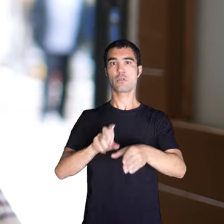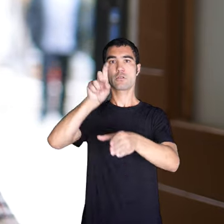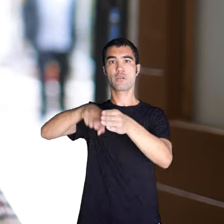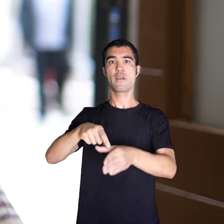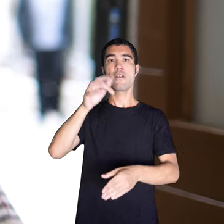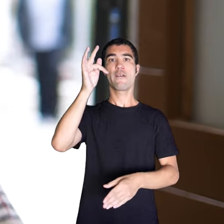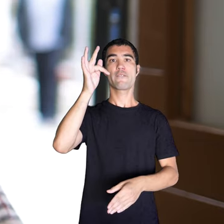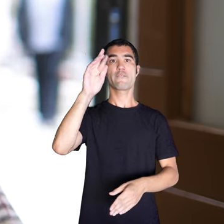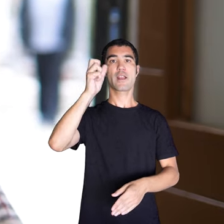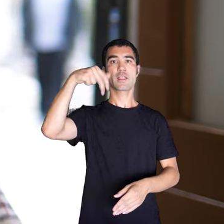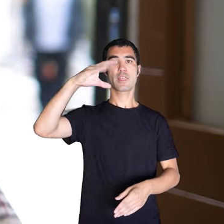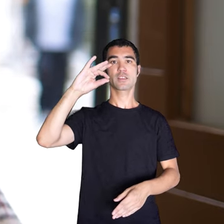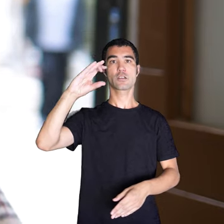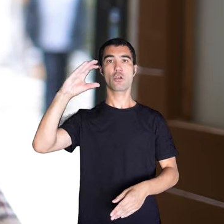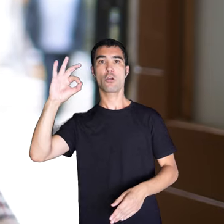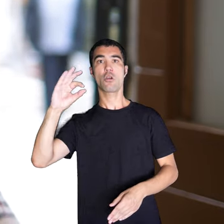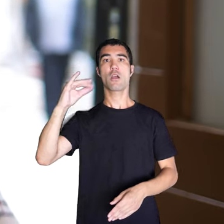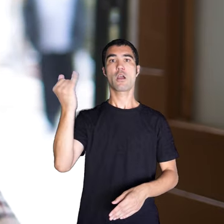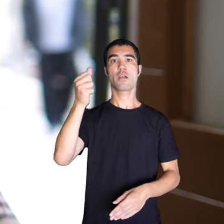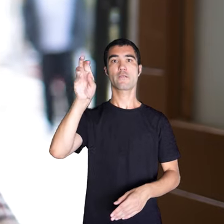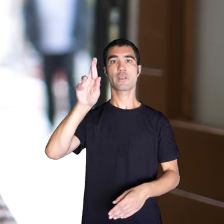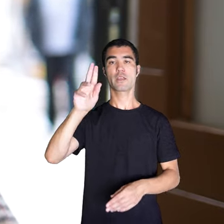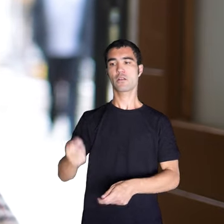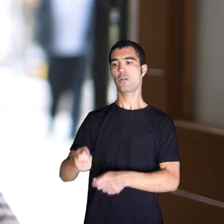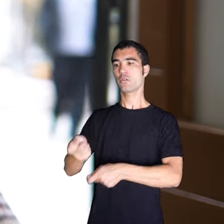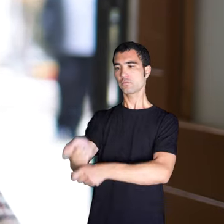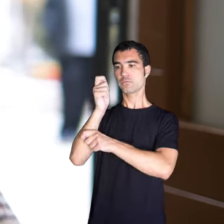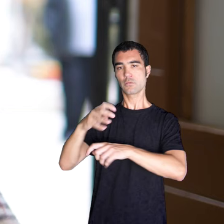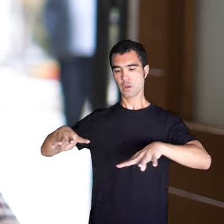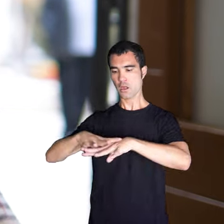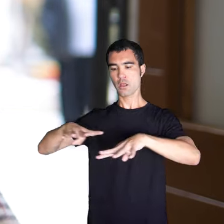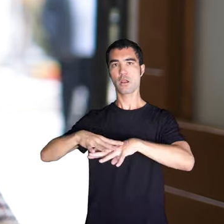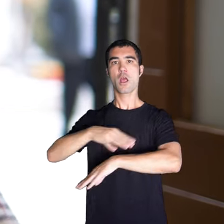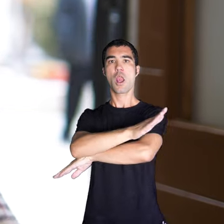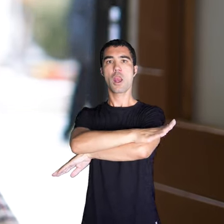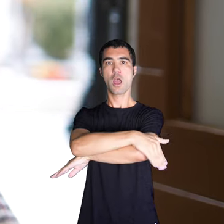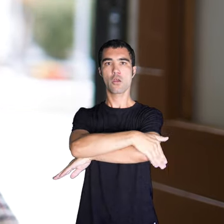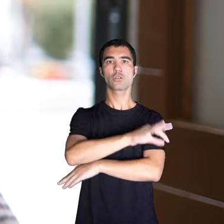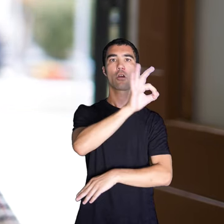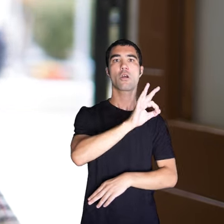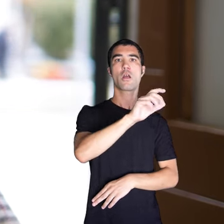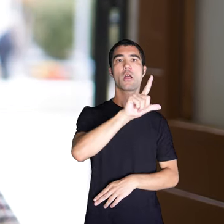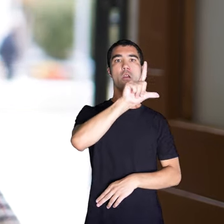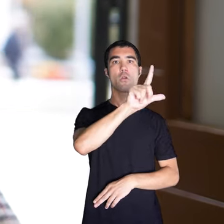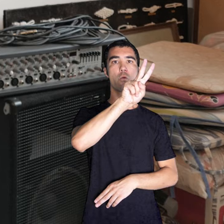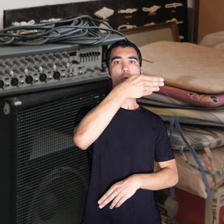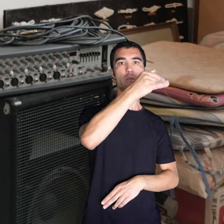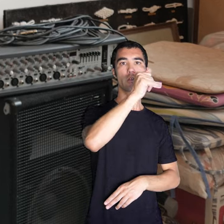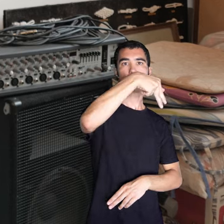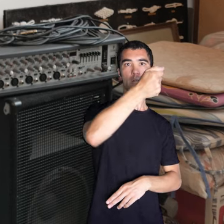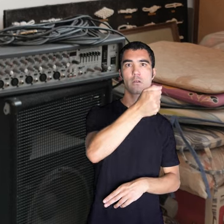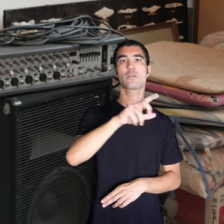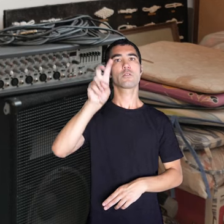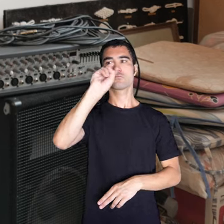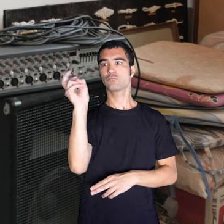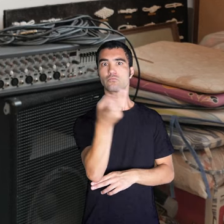deien Francisco Javier. Pescar de xerxa, anaven de llagosta, llavors feien la temporada de llampuga, i jo